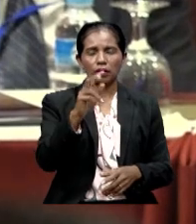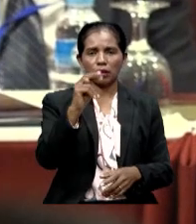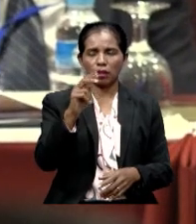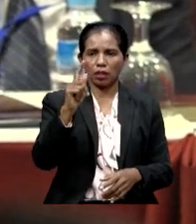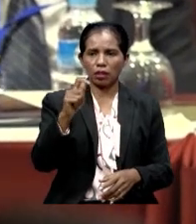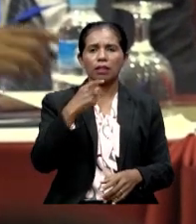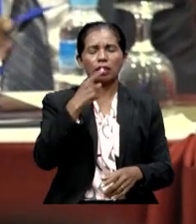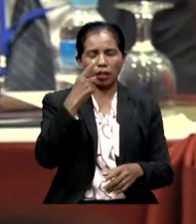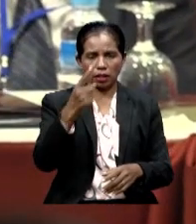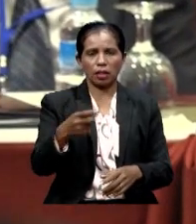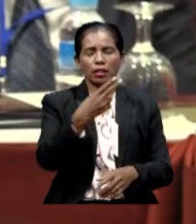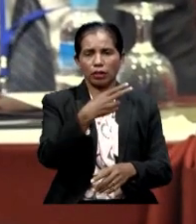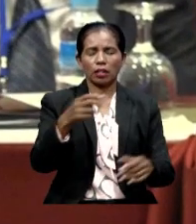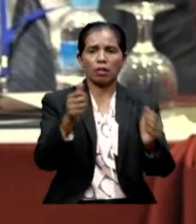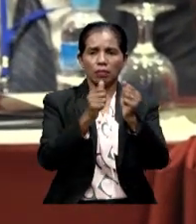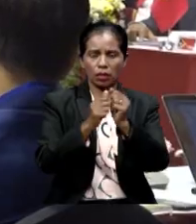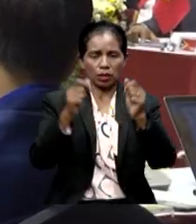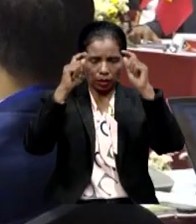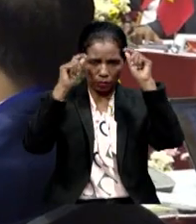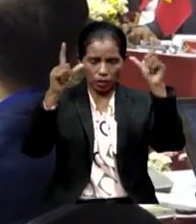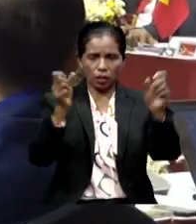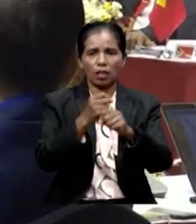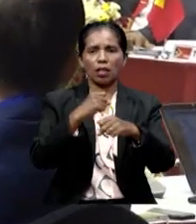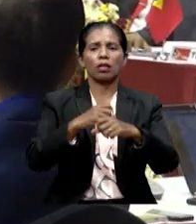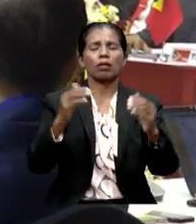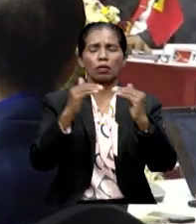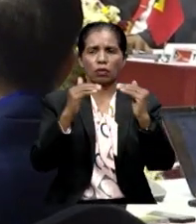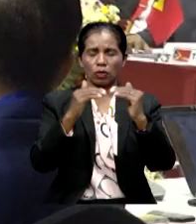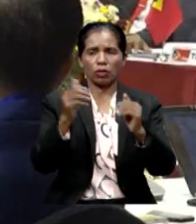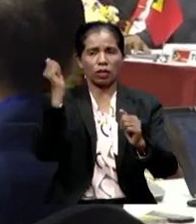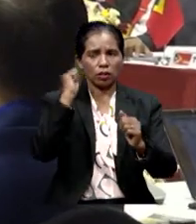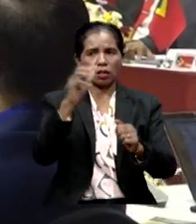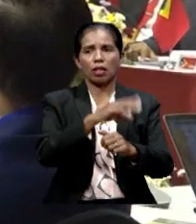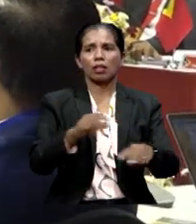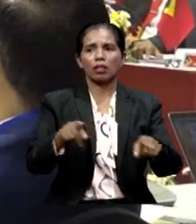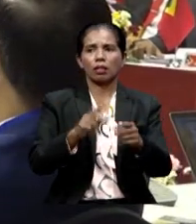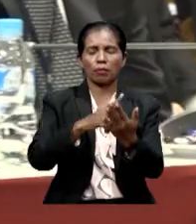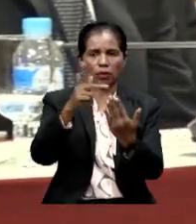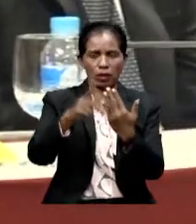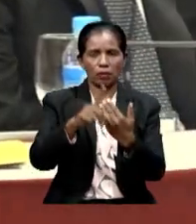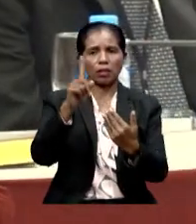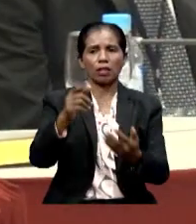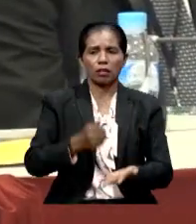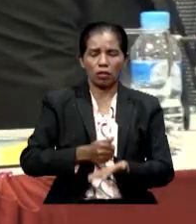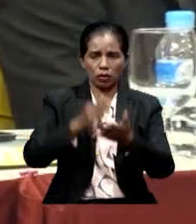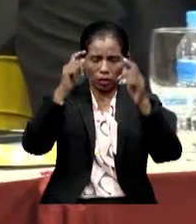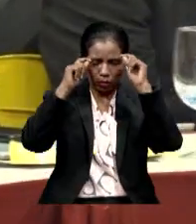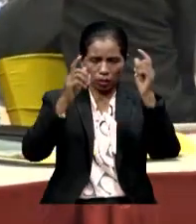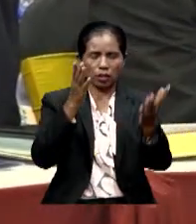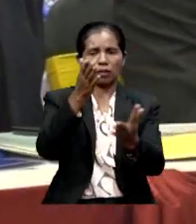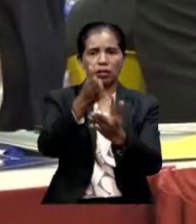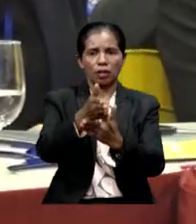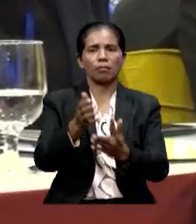Parengkuan Hateteng, Indonesia hamutu ko Timor-Leste halau Forum Regional ASEAN, hanesan program ida atu apoyu Timor-Leste ni ada zaun ba